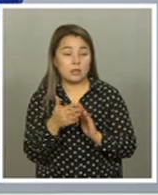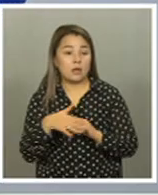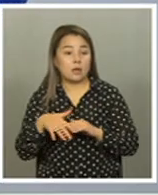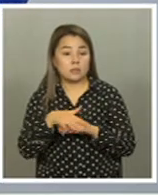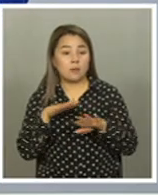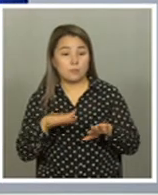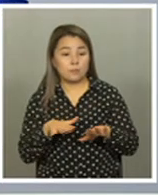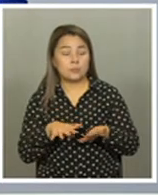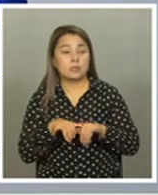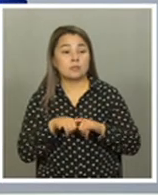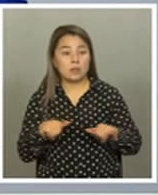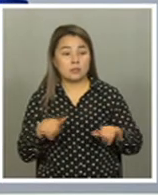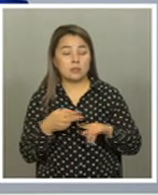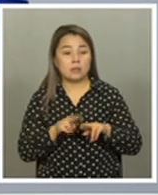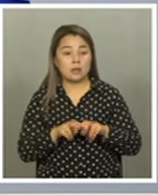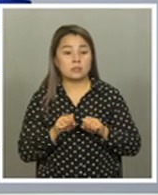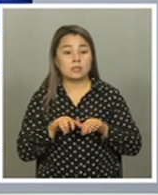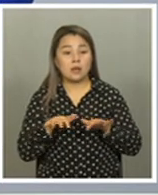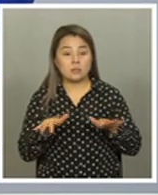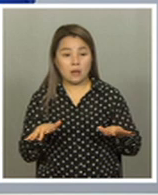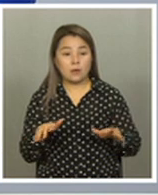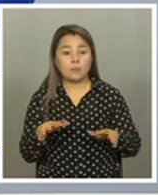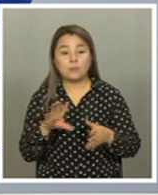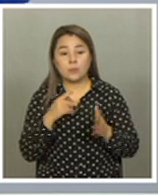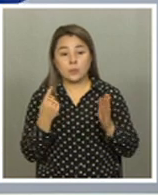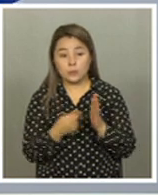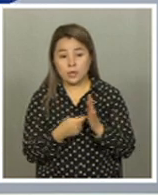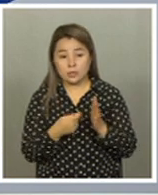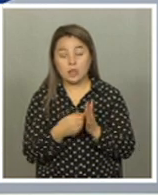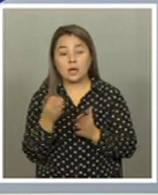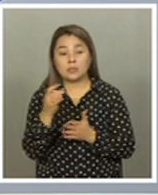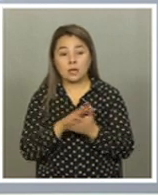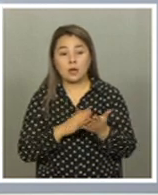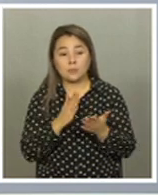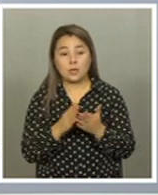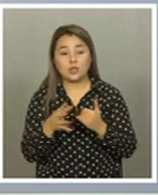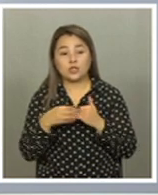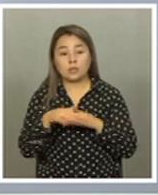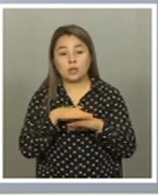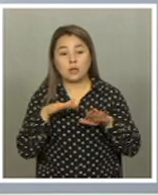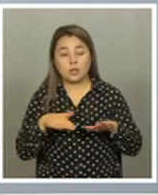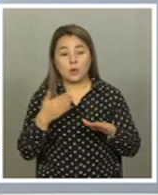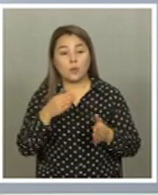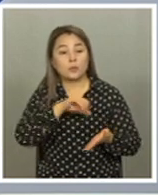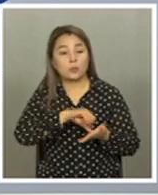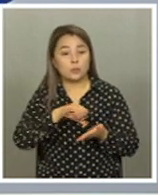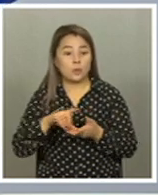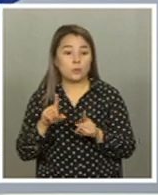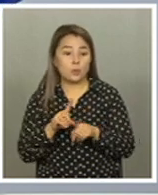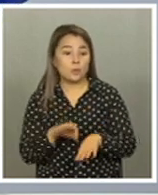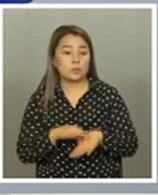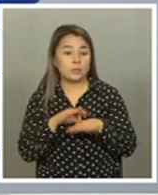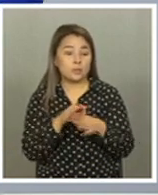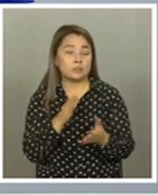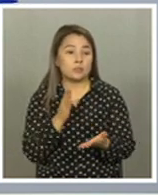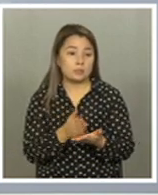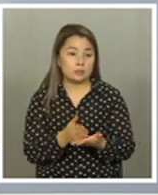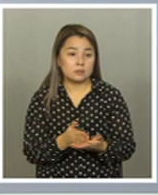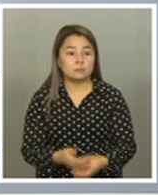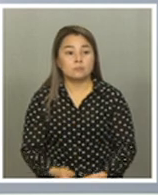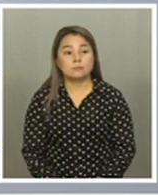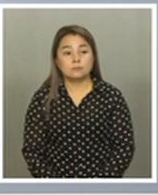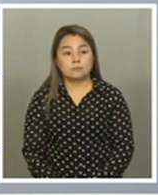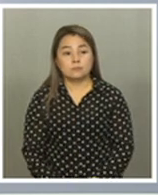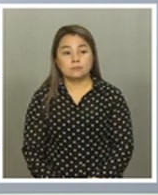тамырдан жинаған қоректік заттарды ары қарай жер үсті мүшелеріне өткізеді.